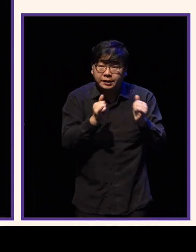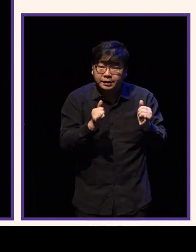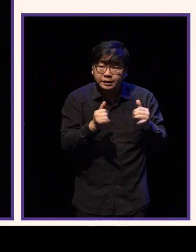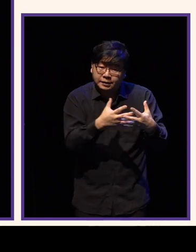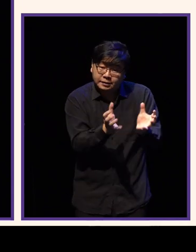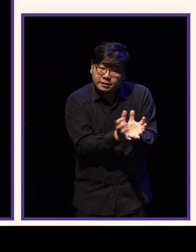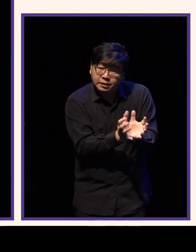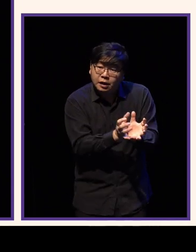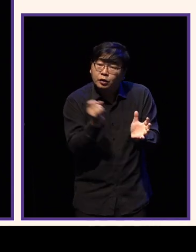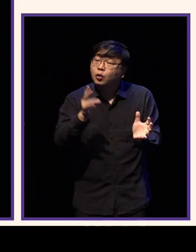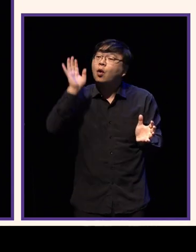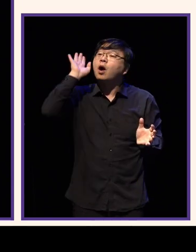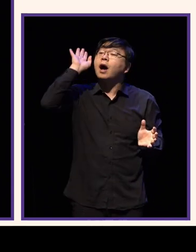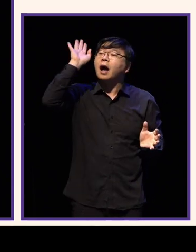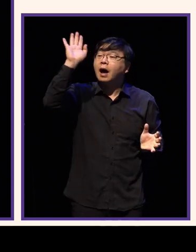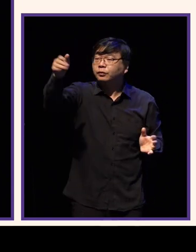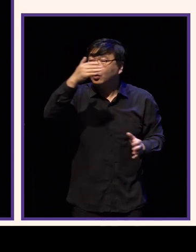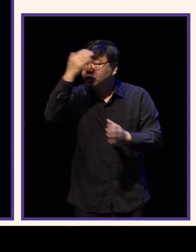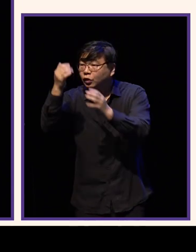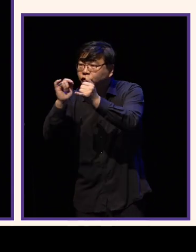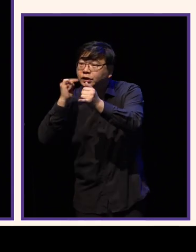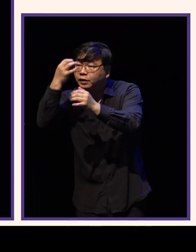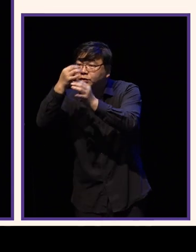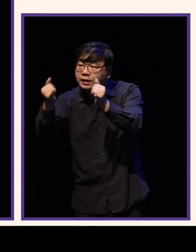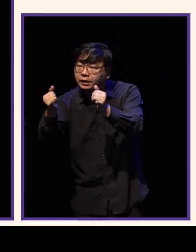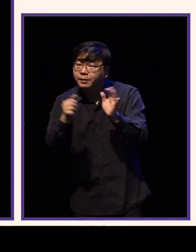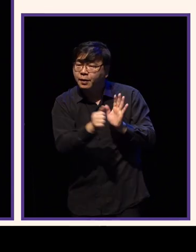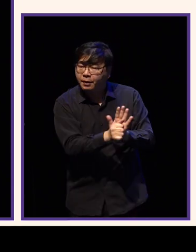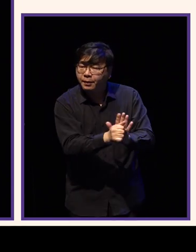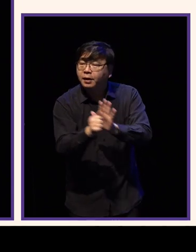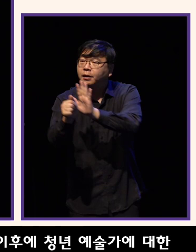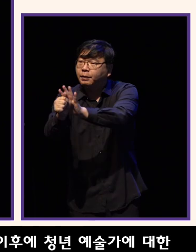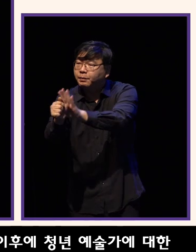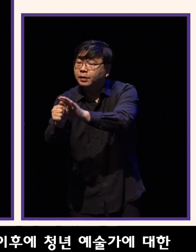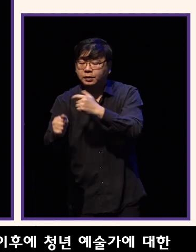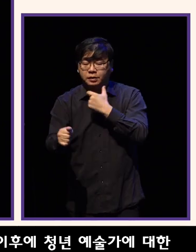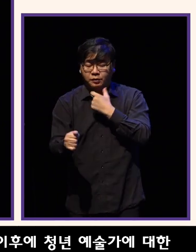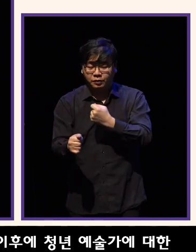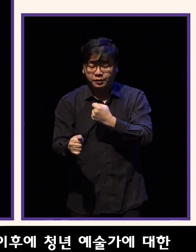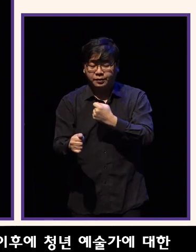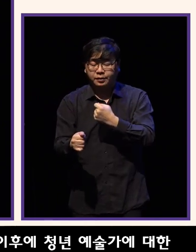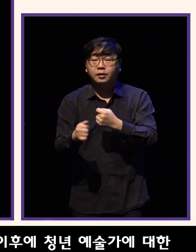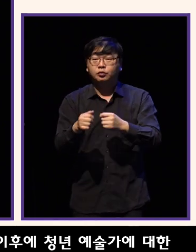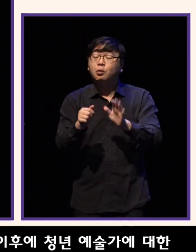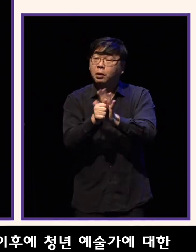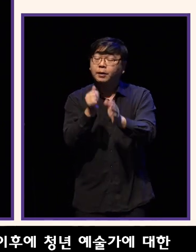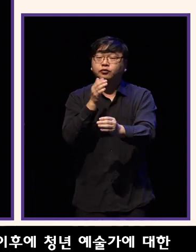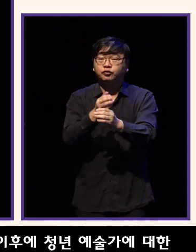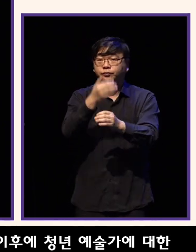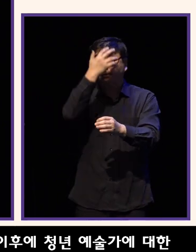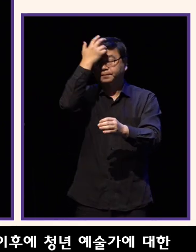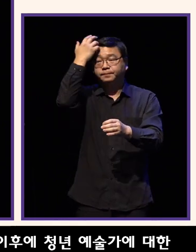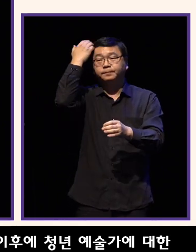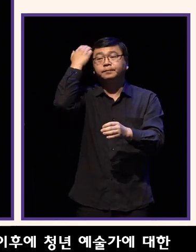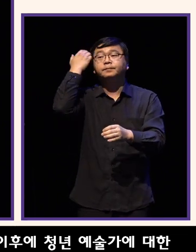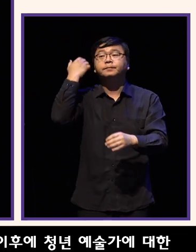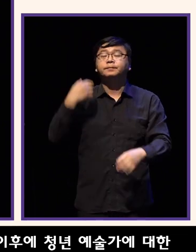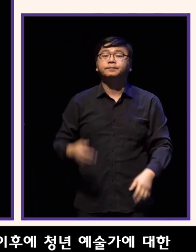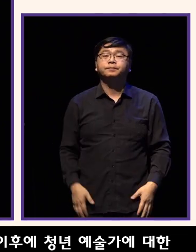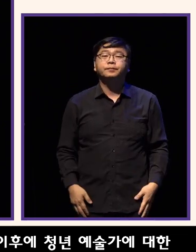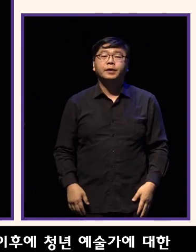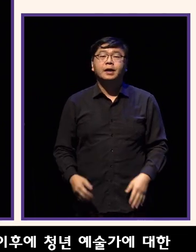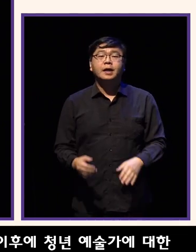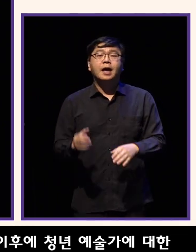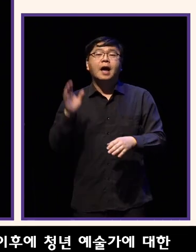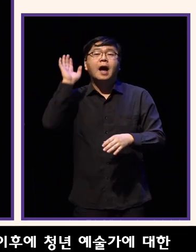그리고 이후에 청년 예술가에 대한 지원을 중점적으로 저희들이 하고 있습니다이